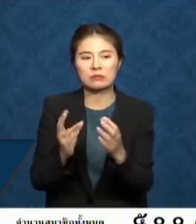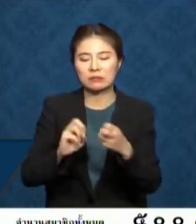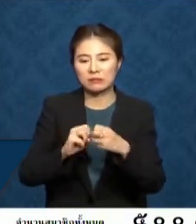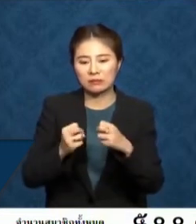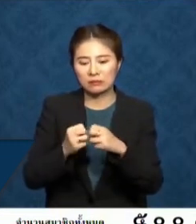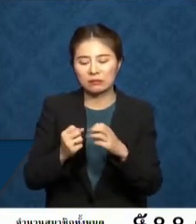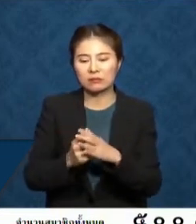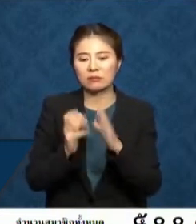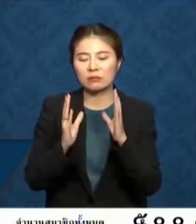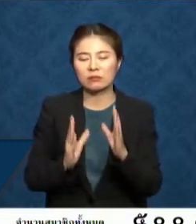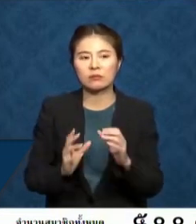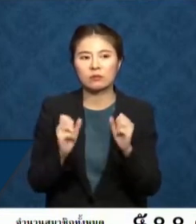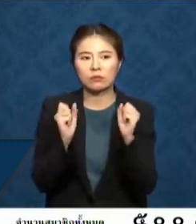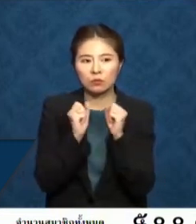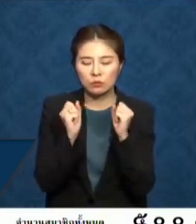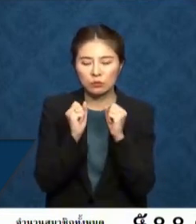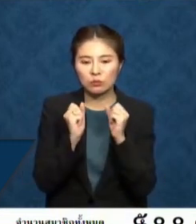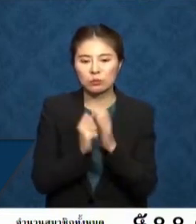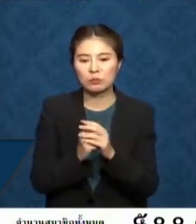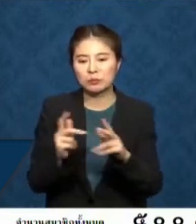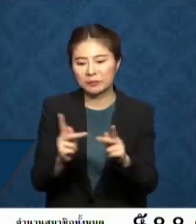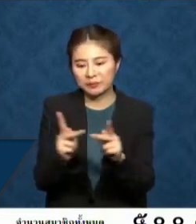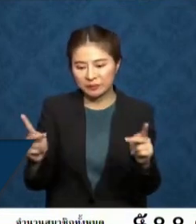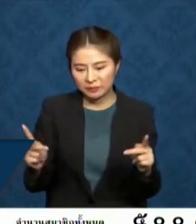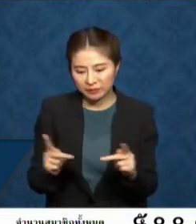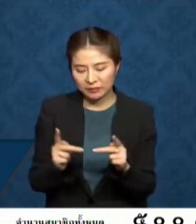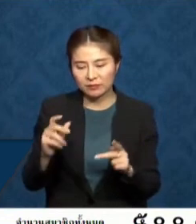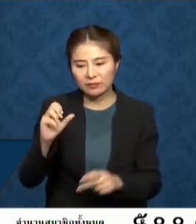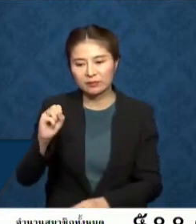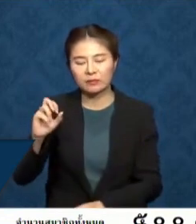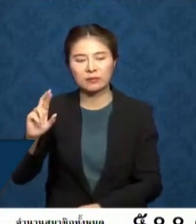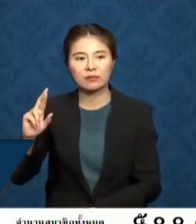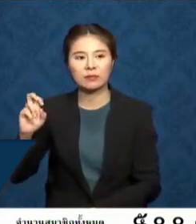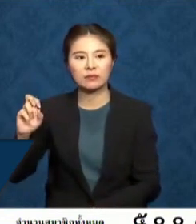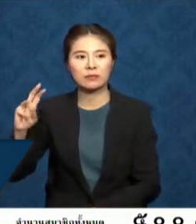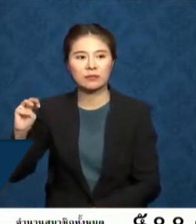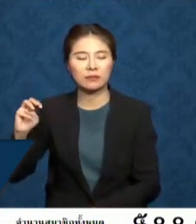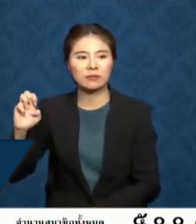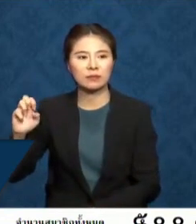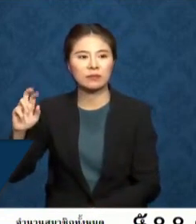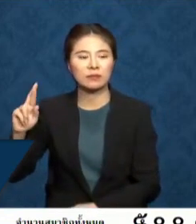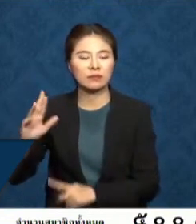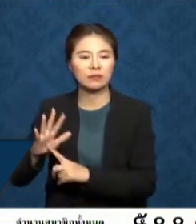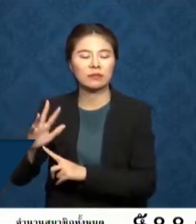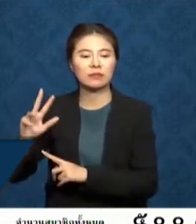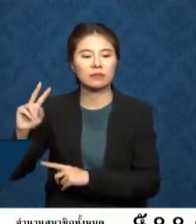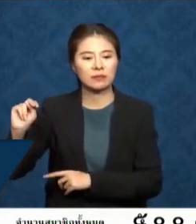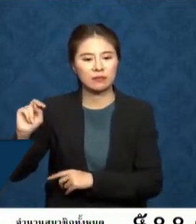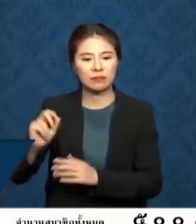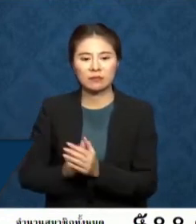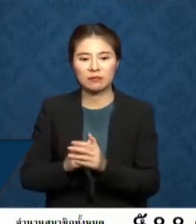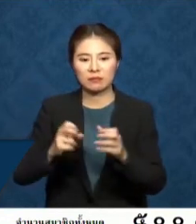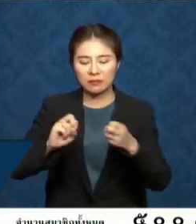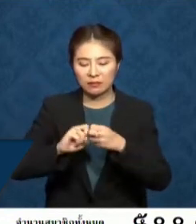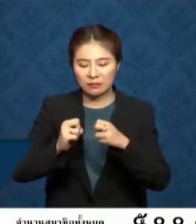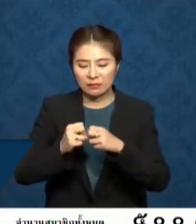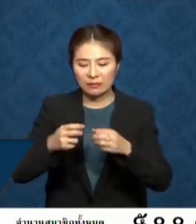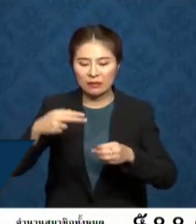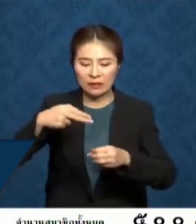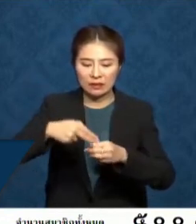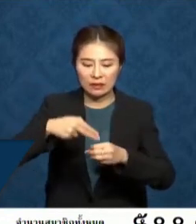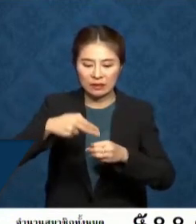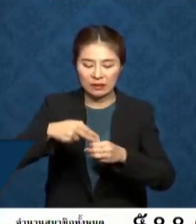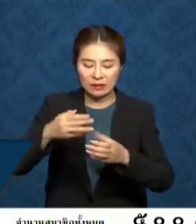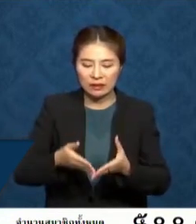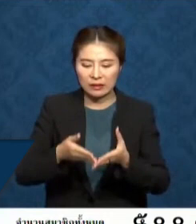เกาะซีมิลานมาเนาะก็เข้าใจครับว่ามีปัญหามากมายทั้งปัญหาน้ำมันเรือที่มาส่งคนจากเก